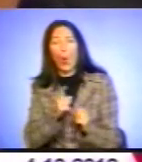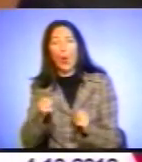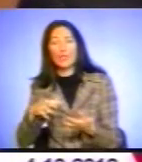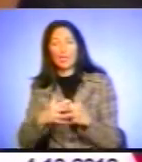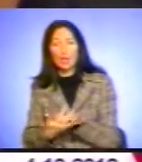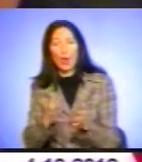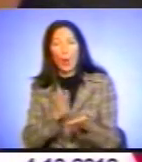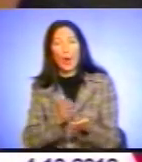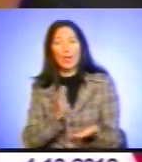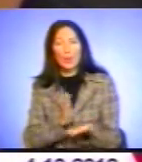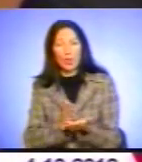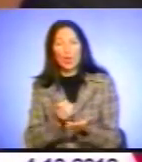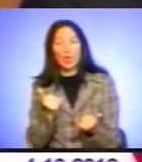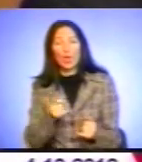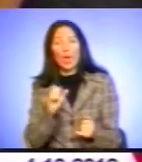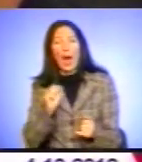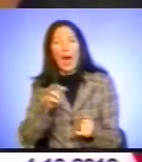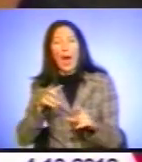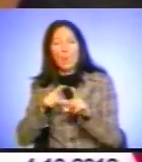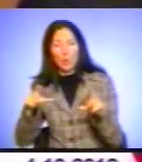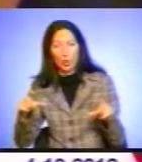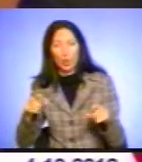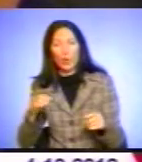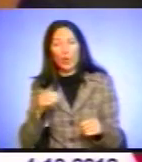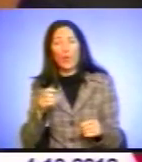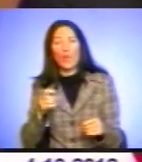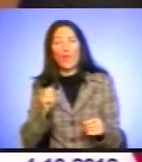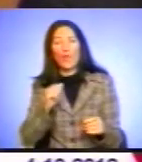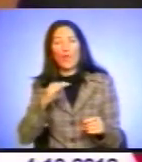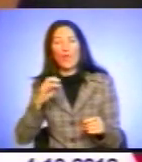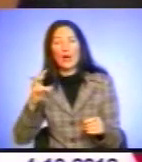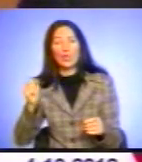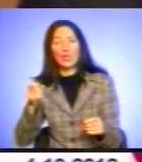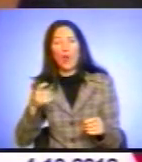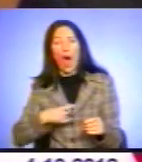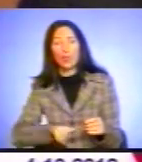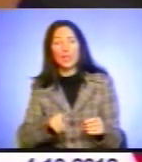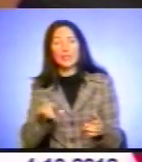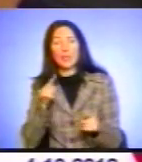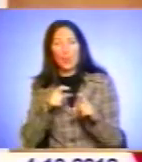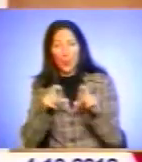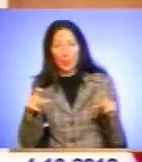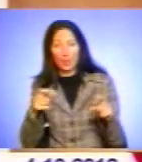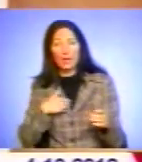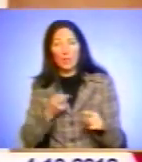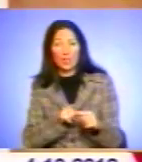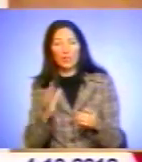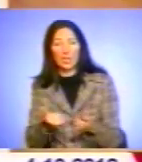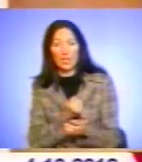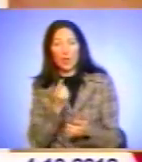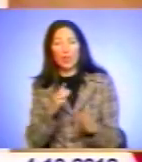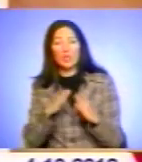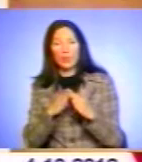мати сьогодні амбулаторію, повинно мати і фельдшерсько-акушерський пункт. Нам це вдається в районі. Одне з